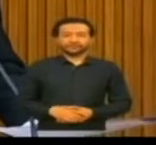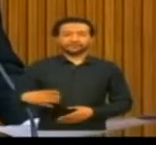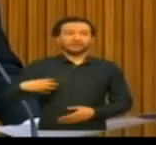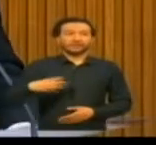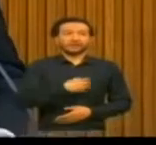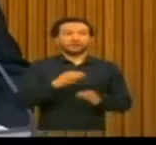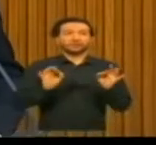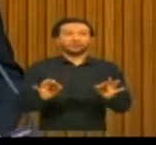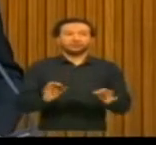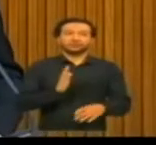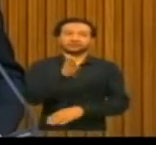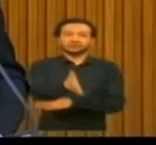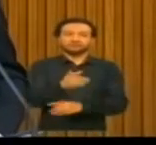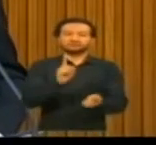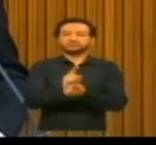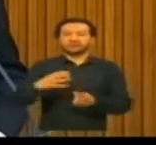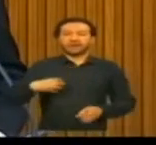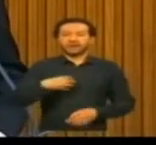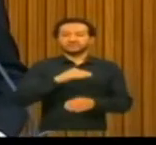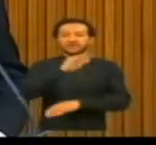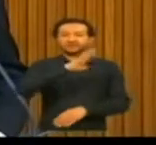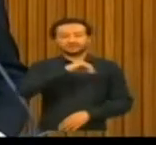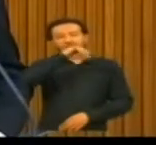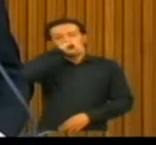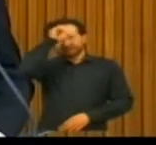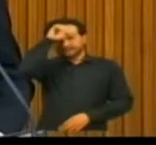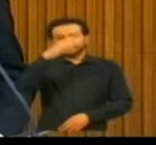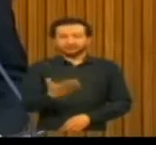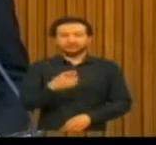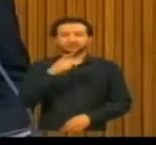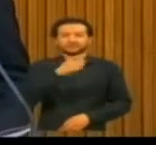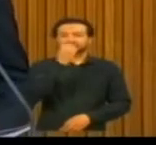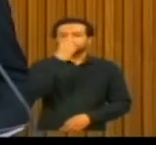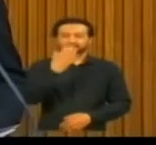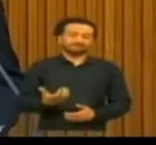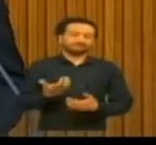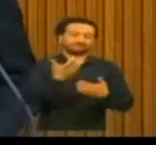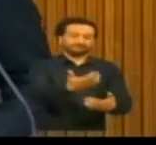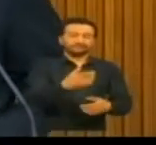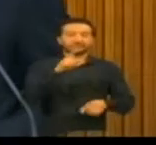Anneler günü gideriz. Annemiz hayattaysa elini öperiz. Bir buket çiçek alırız.